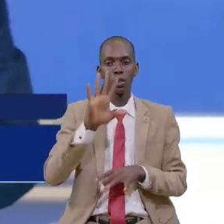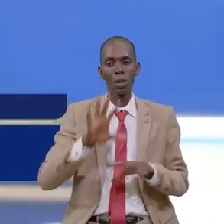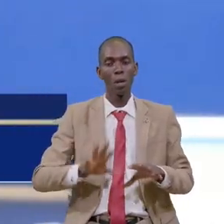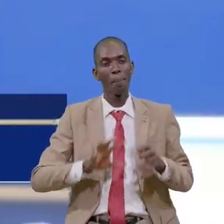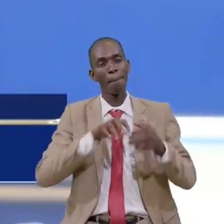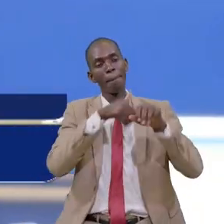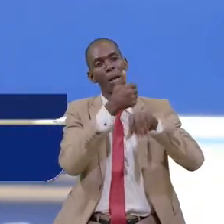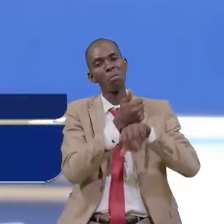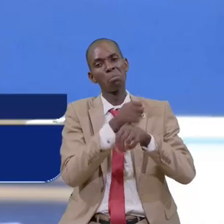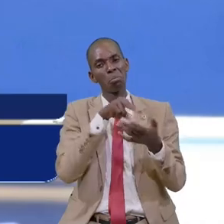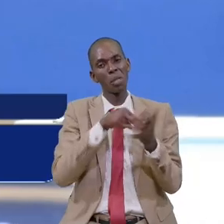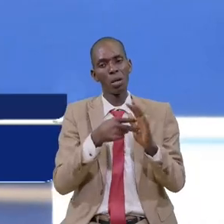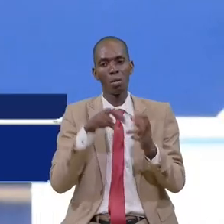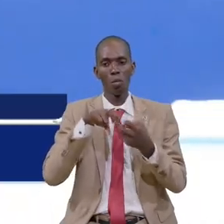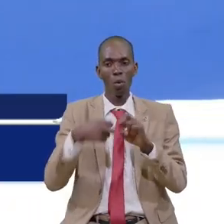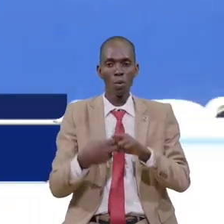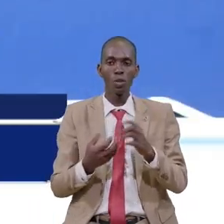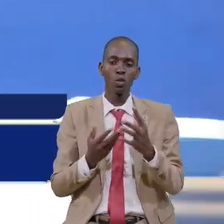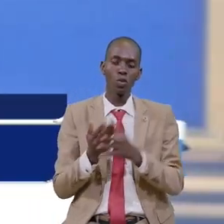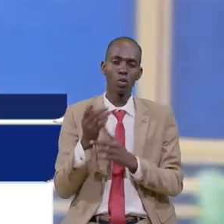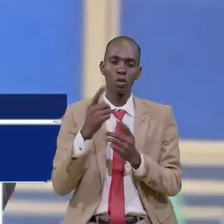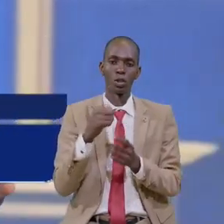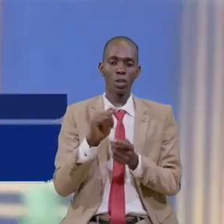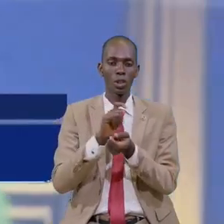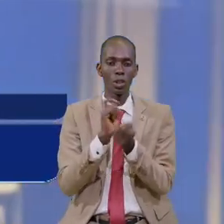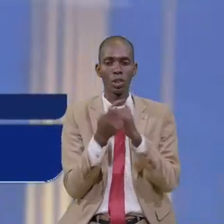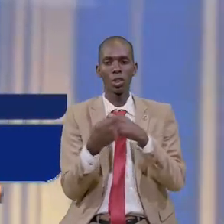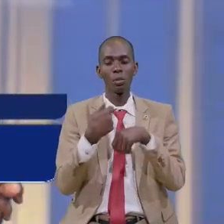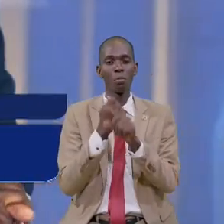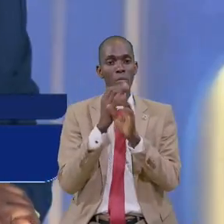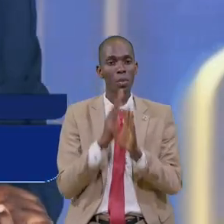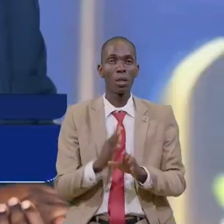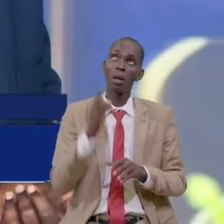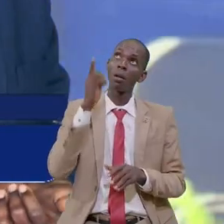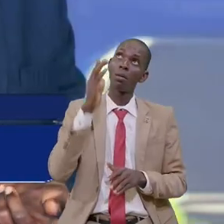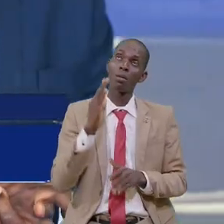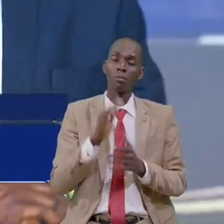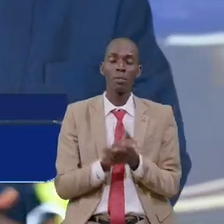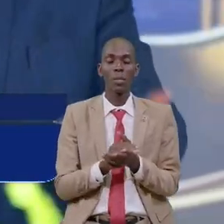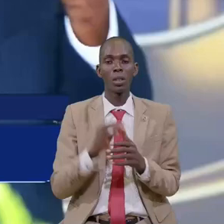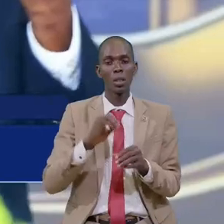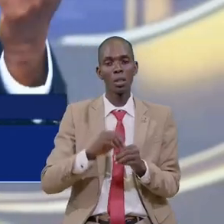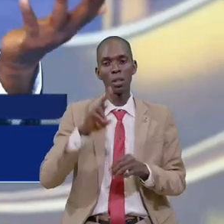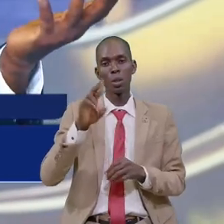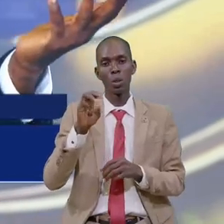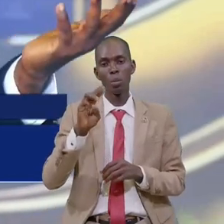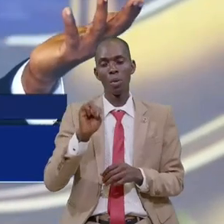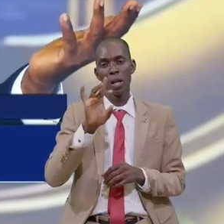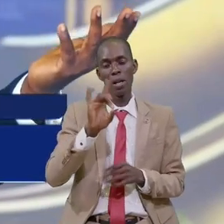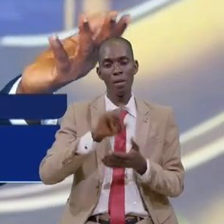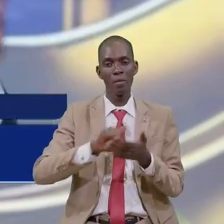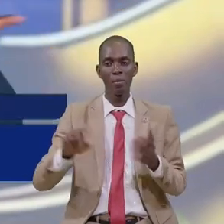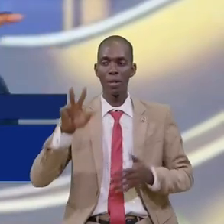montagne grâce à l'artisan du changement. Conquérir sa montagne grâce à l'artisan du changement. En